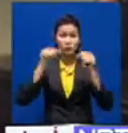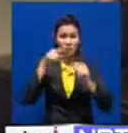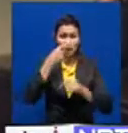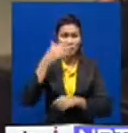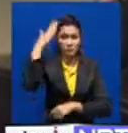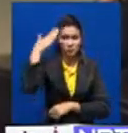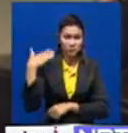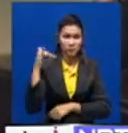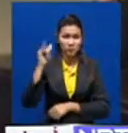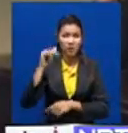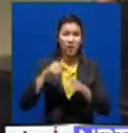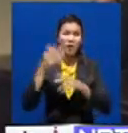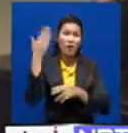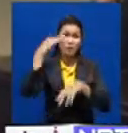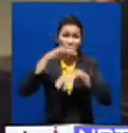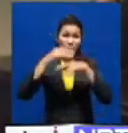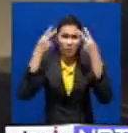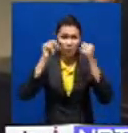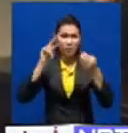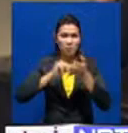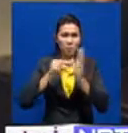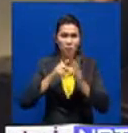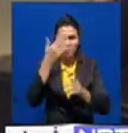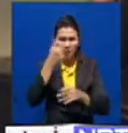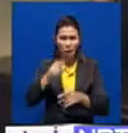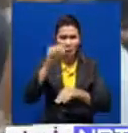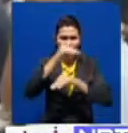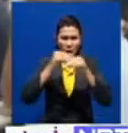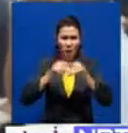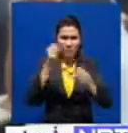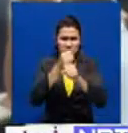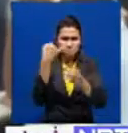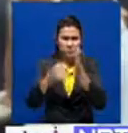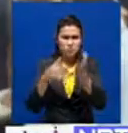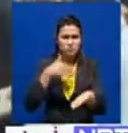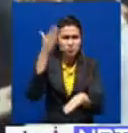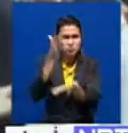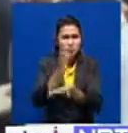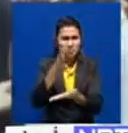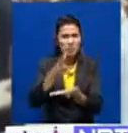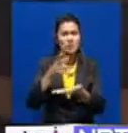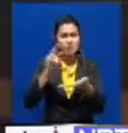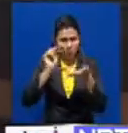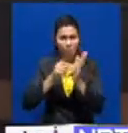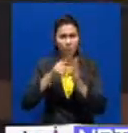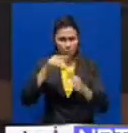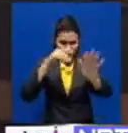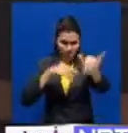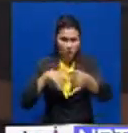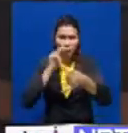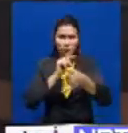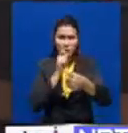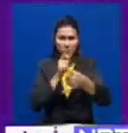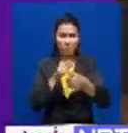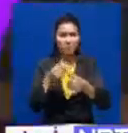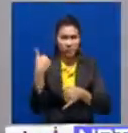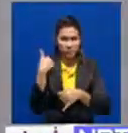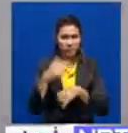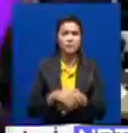วัตรอดีตนายกรัฐมนตรีไม่ระงับยับยั้งโครงการรับจำนำข้าวเพื่อความสมบูรณ์ต่อการพิจารณาฟ้องคดี